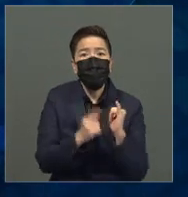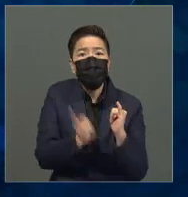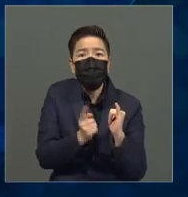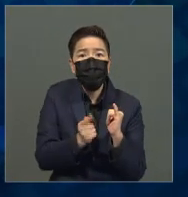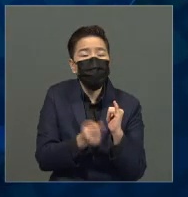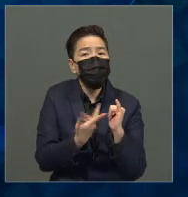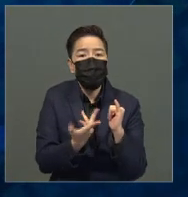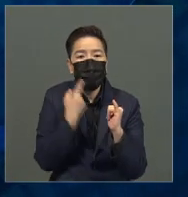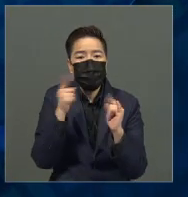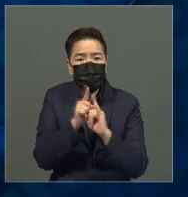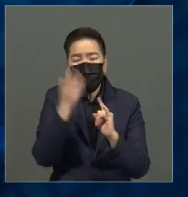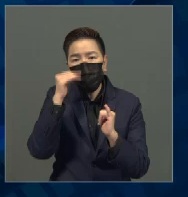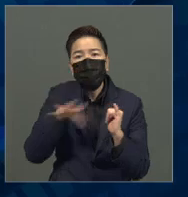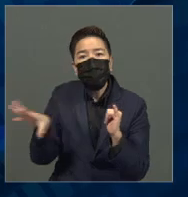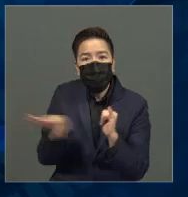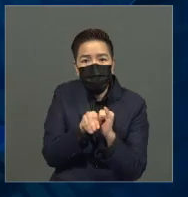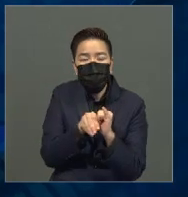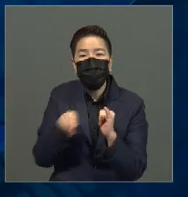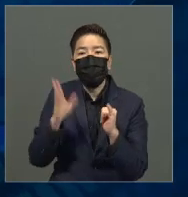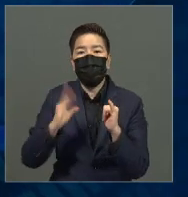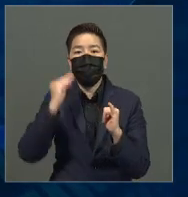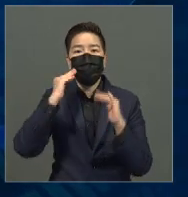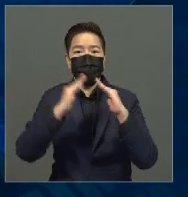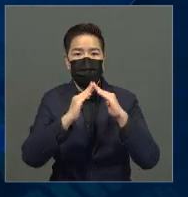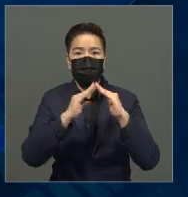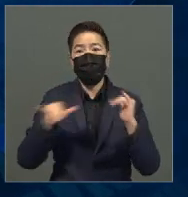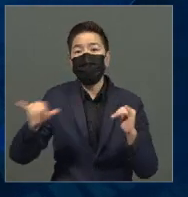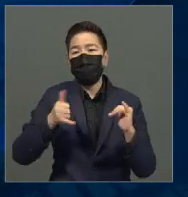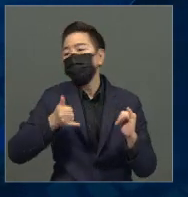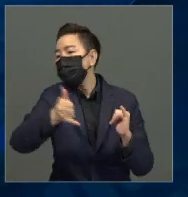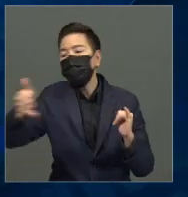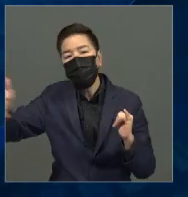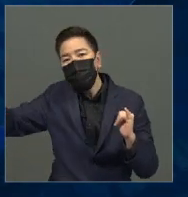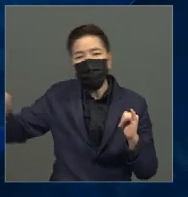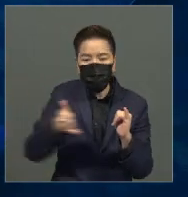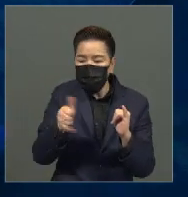แต่มีการจะสัมผัสติดเชื้อกับย่าที่ดูแลใกล้ชิดกันค่ะ